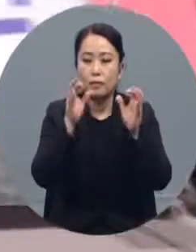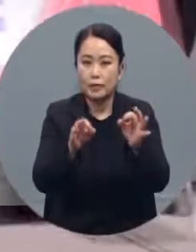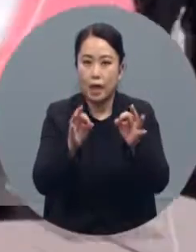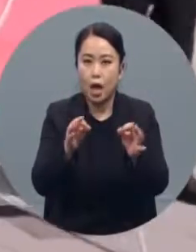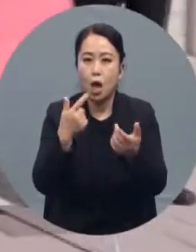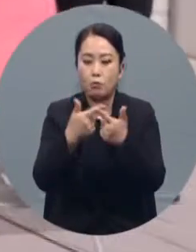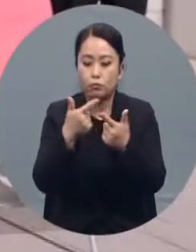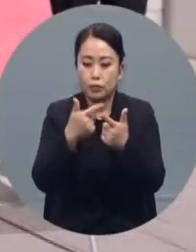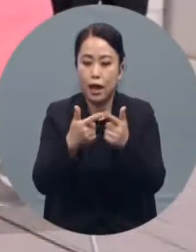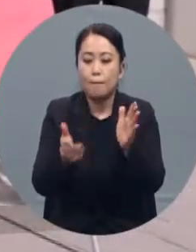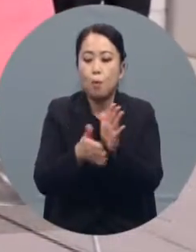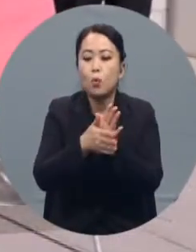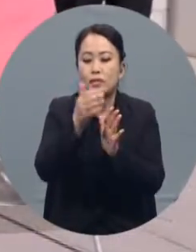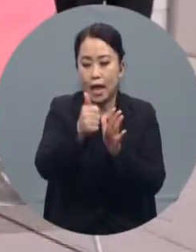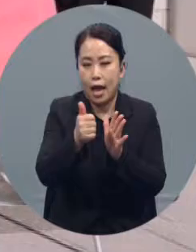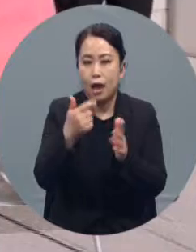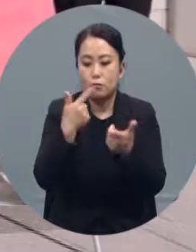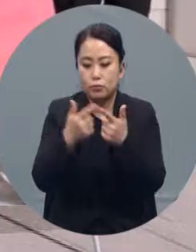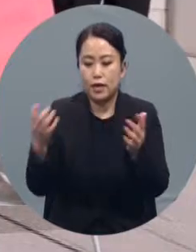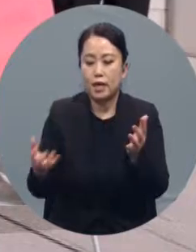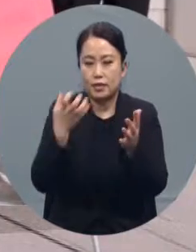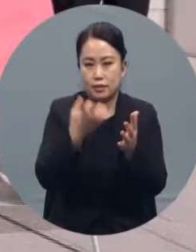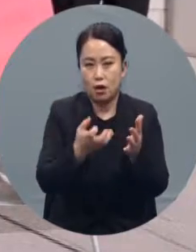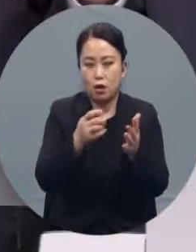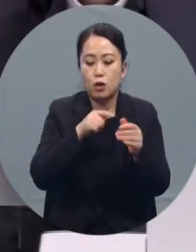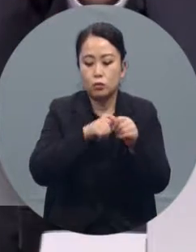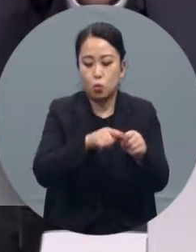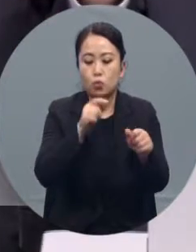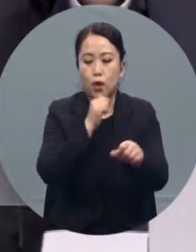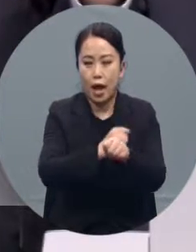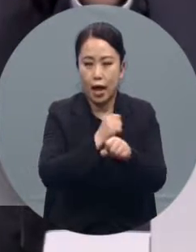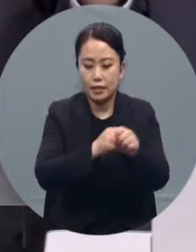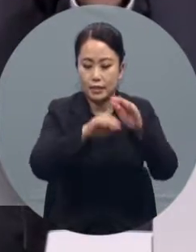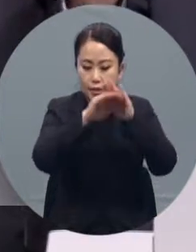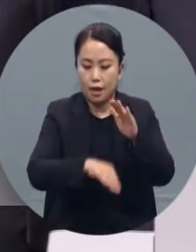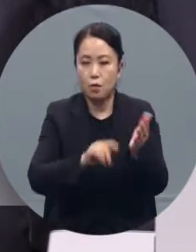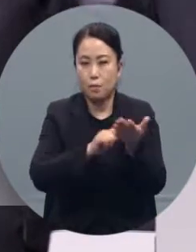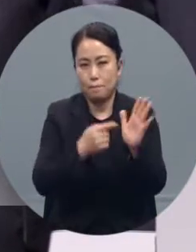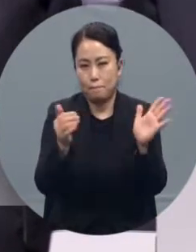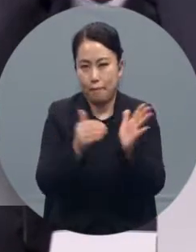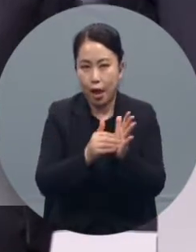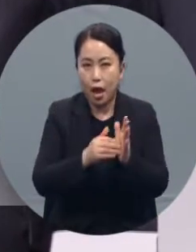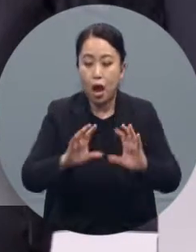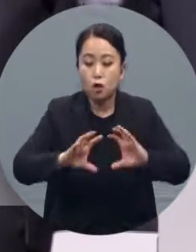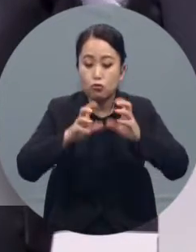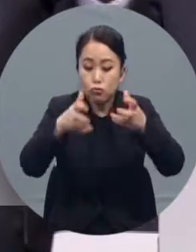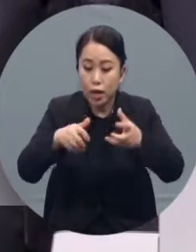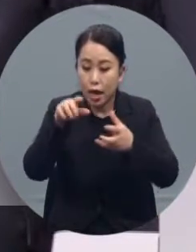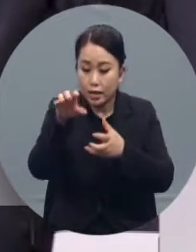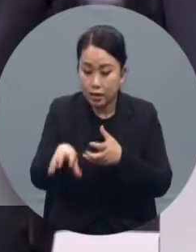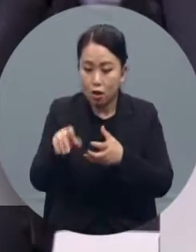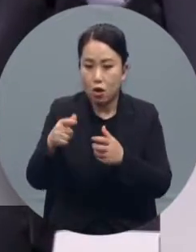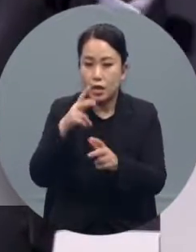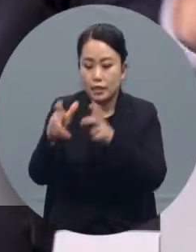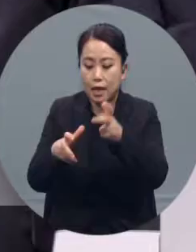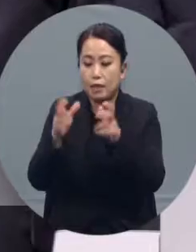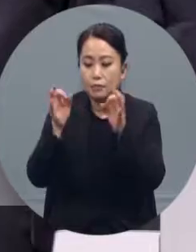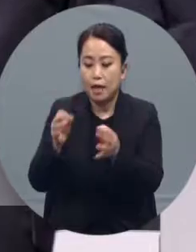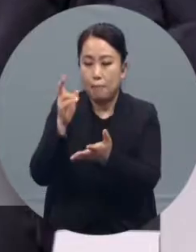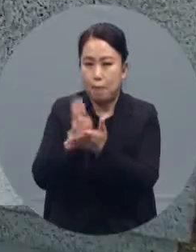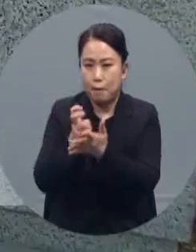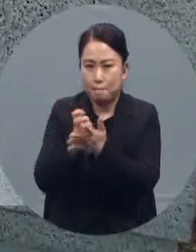이전을 촉구하는 성명서를 발표했습니다. 협의회는 국회 한국산업은행법 개정을 통한 법적 근거